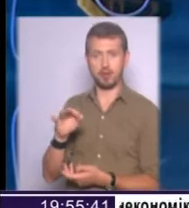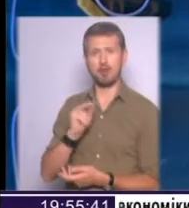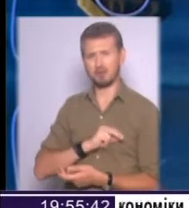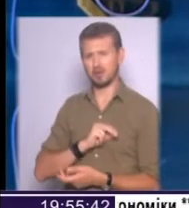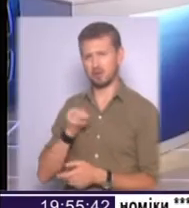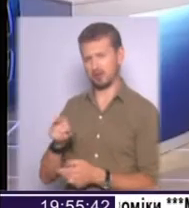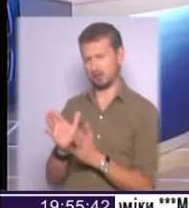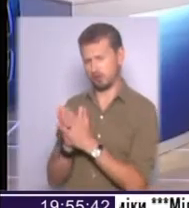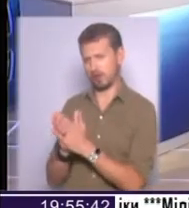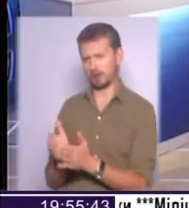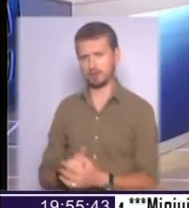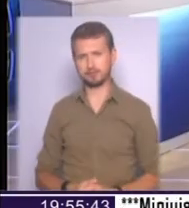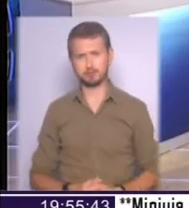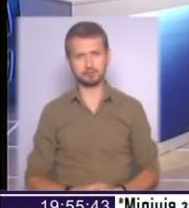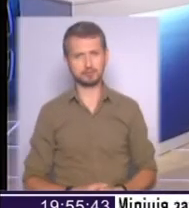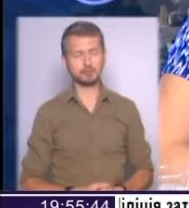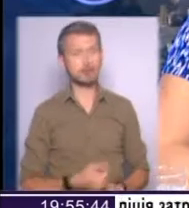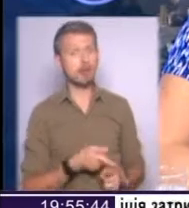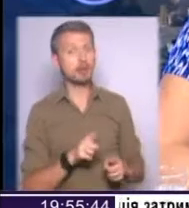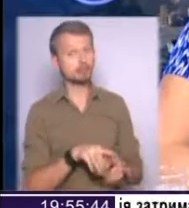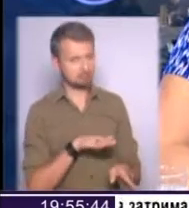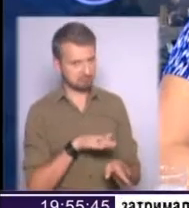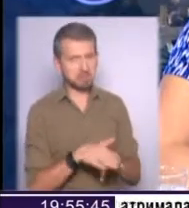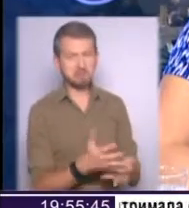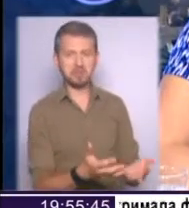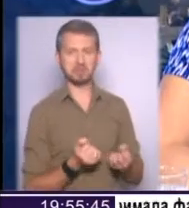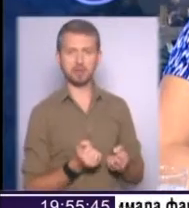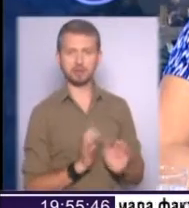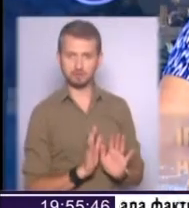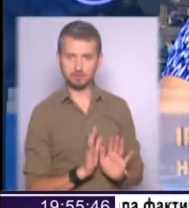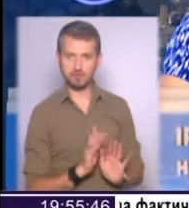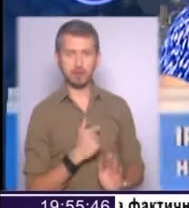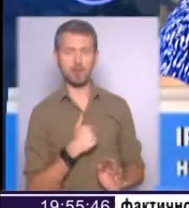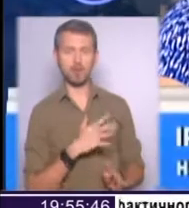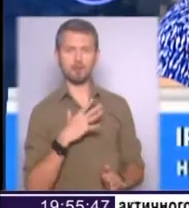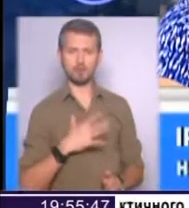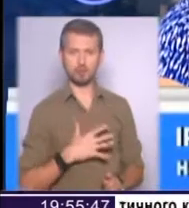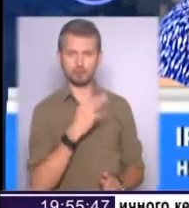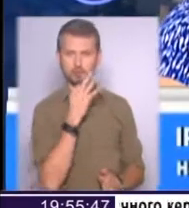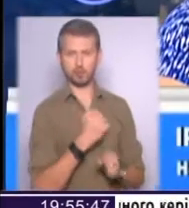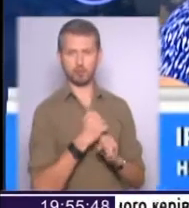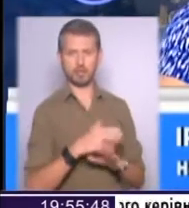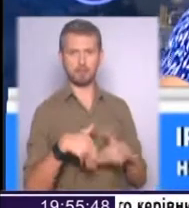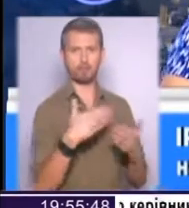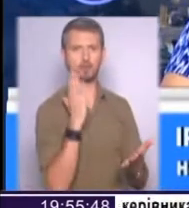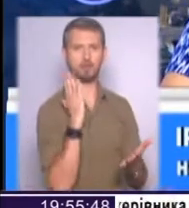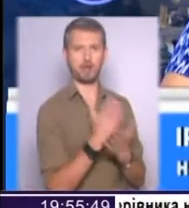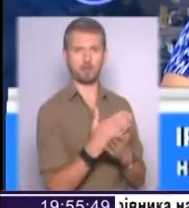будь ласка. Це абсолютно приймається. Я мушу тільки вам зробити пропозицію в прямому